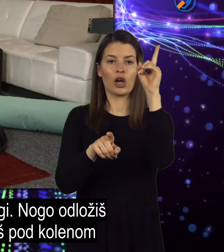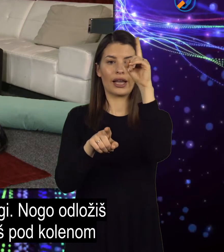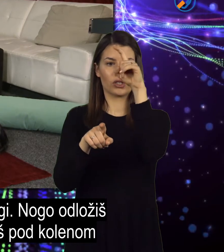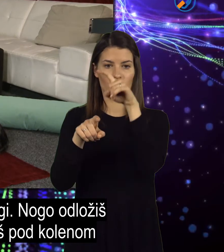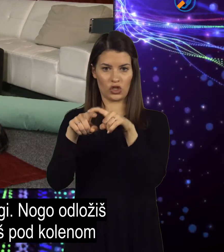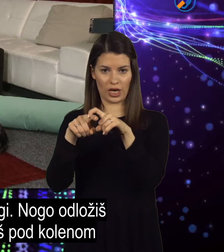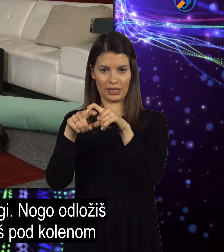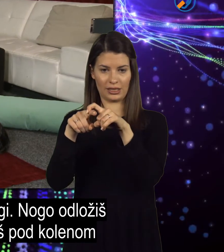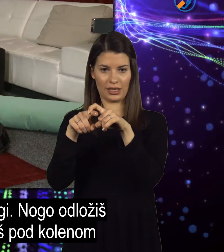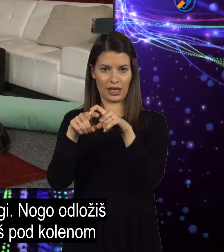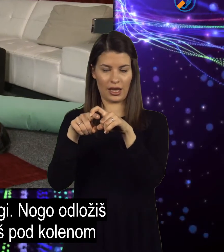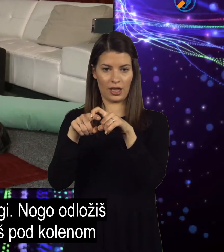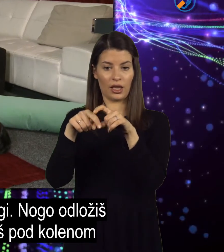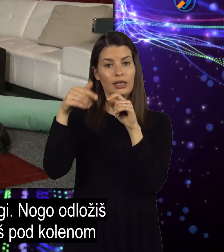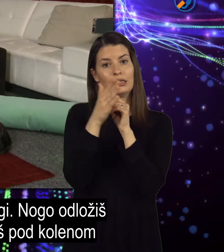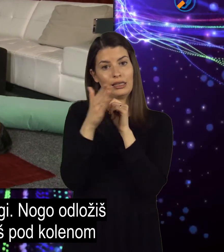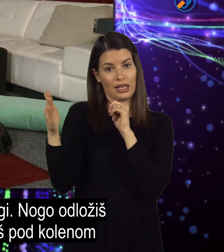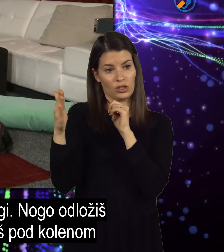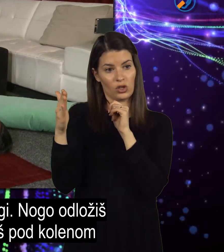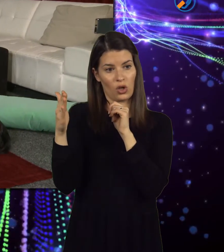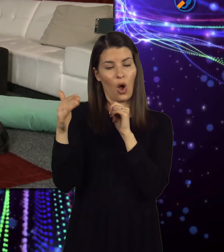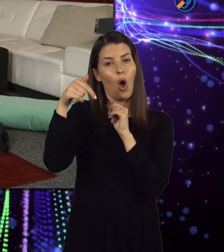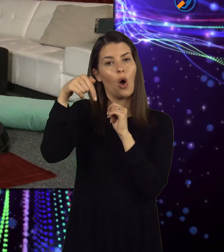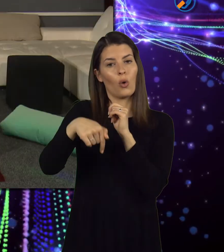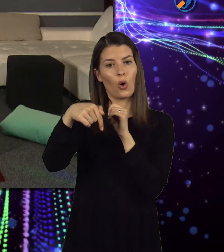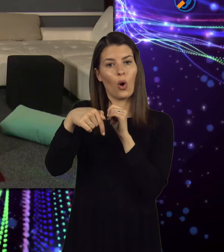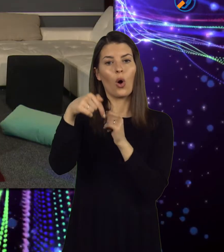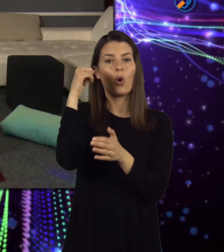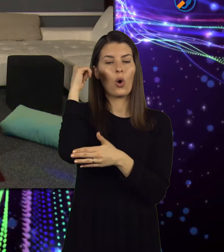Nogo odložiš na nasprotno, primaš pod kolenom